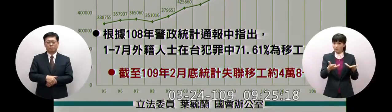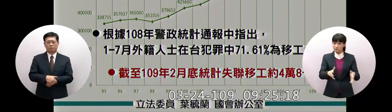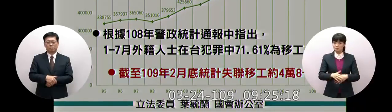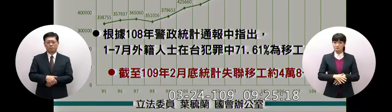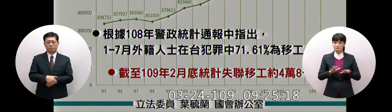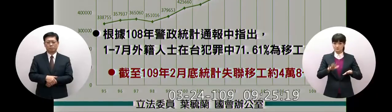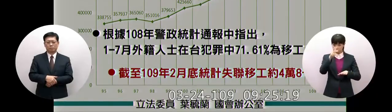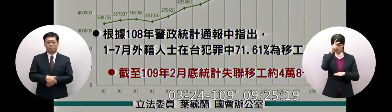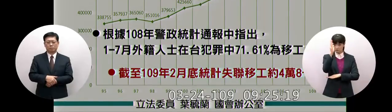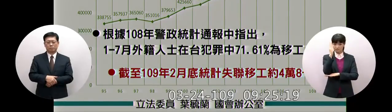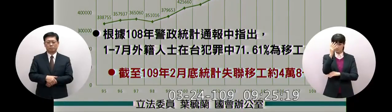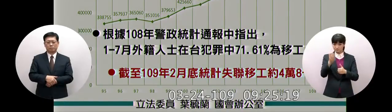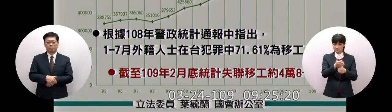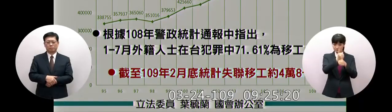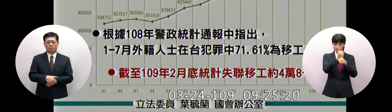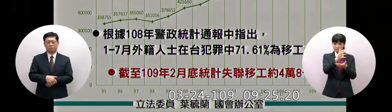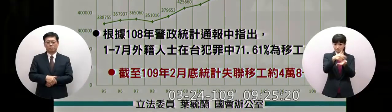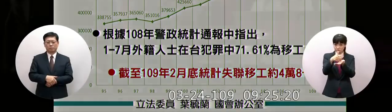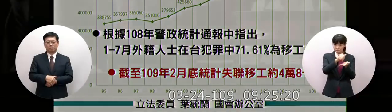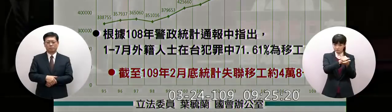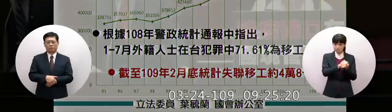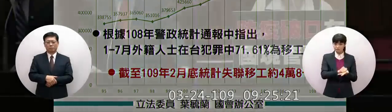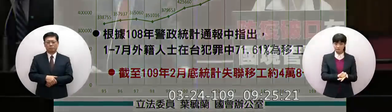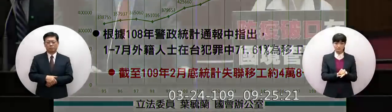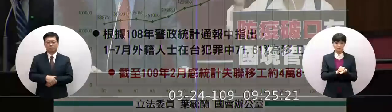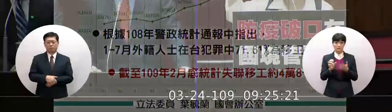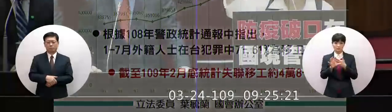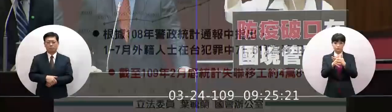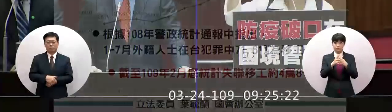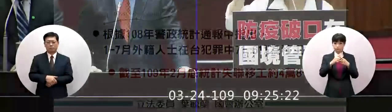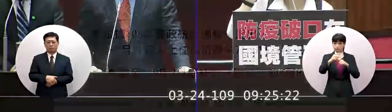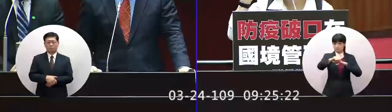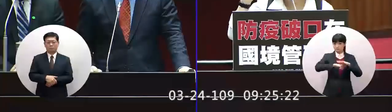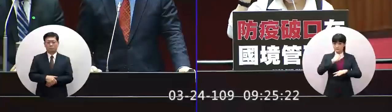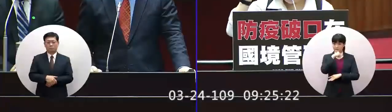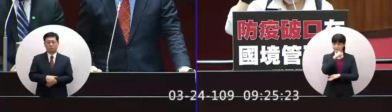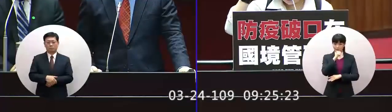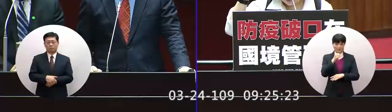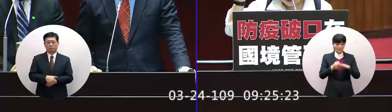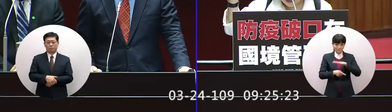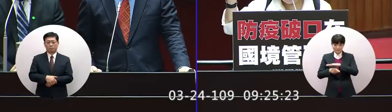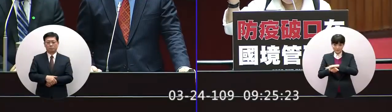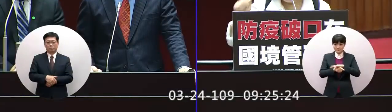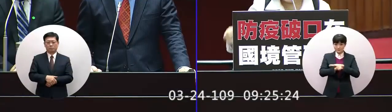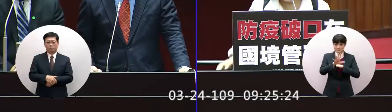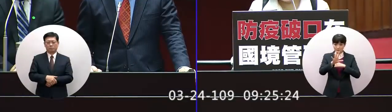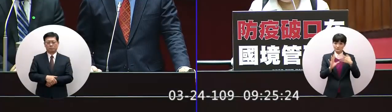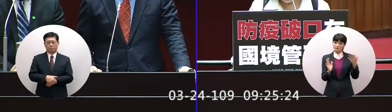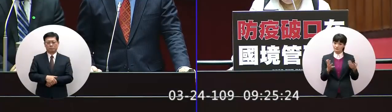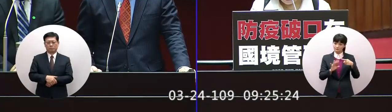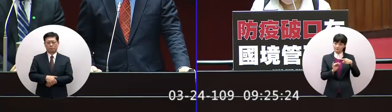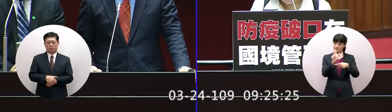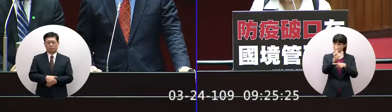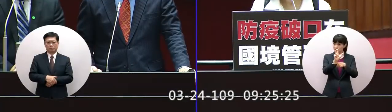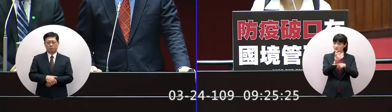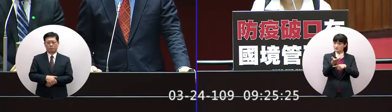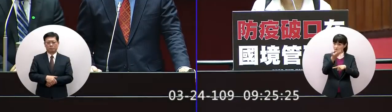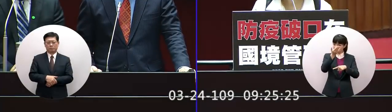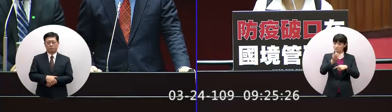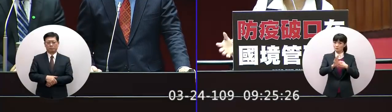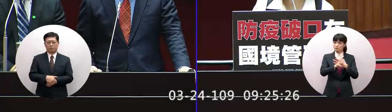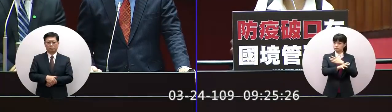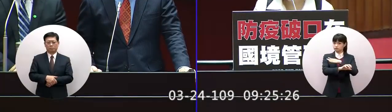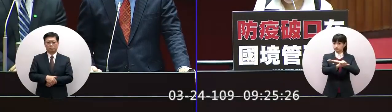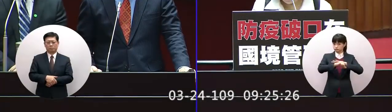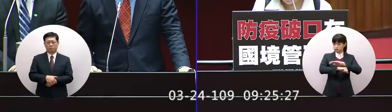诉我们，现在的这个外籍人士在台犯罪的有70%以上是外籍移工所做的哈。那我